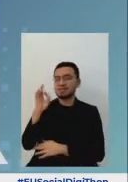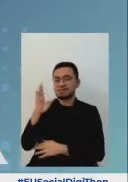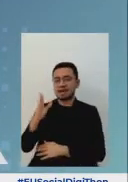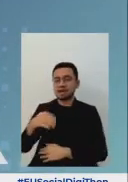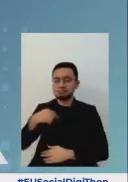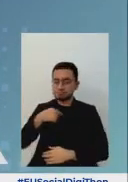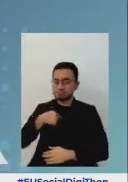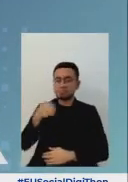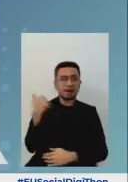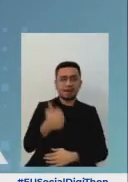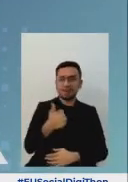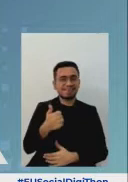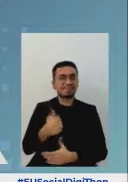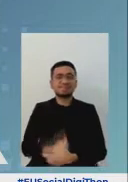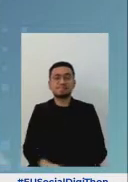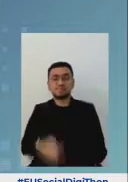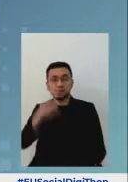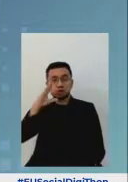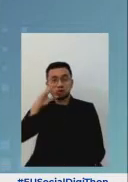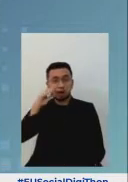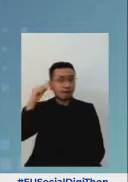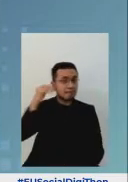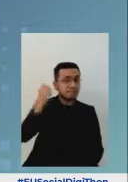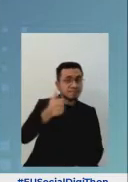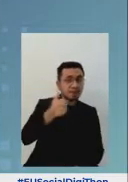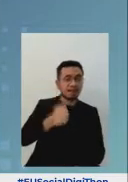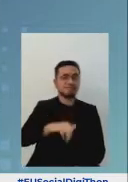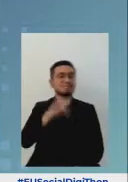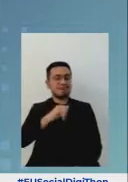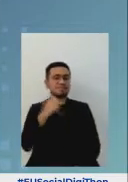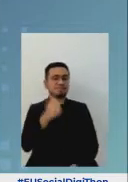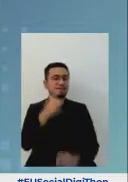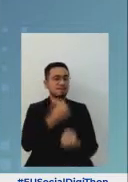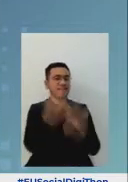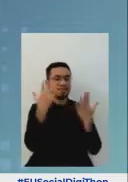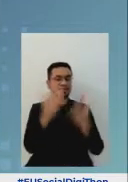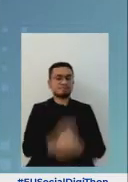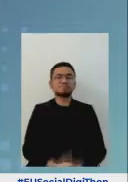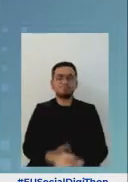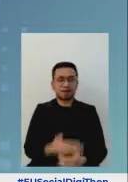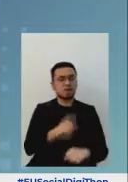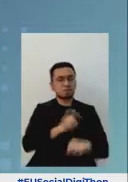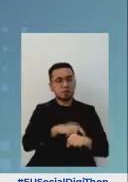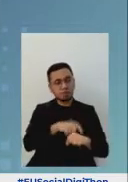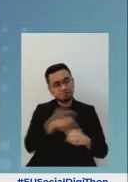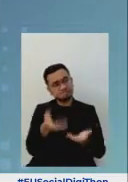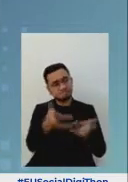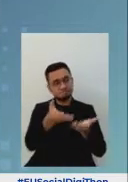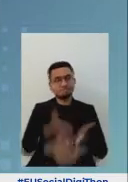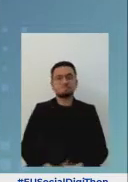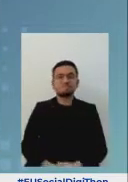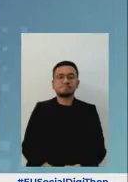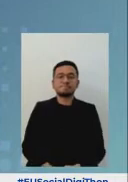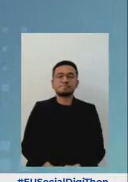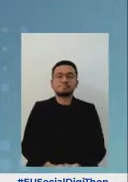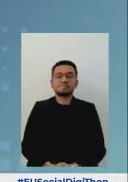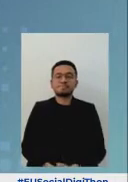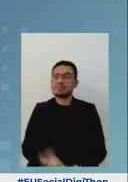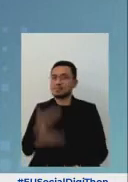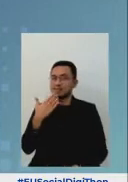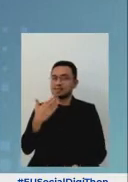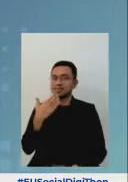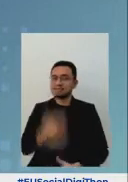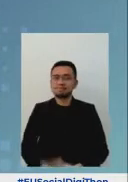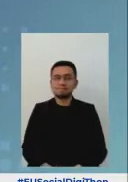baik, suara saya terdengar ya? Cukup jelas Ibu, waktu dan tempat dipersilahkan untuk Ibu-Ibu. Monggo Ibu. Terima kasih,